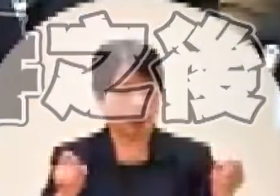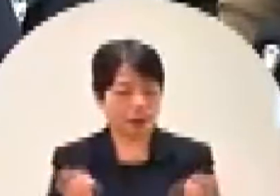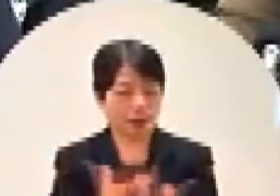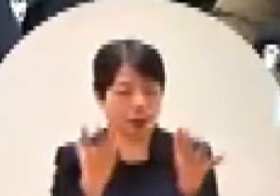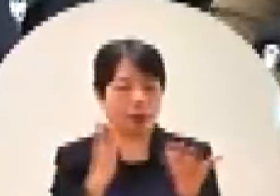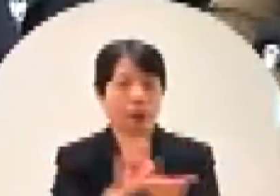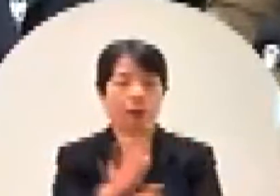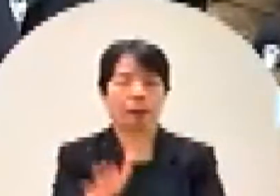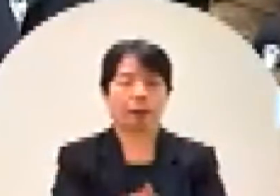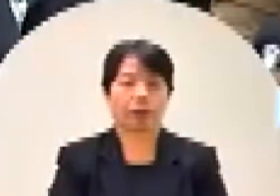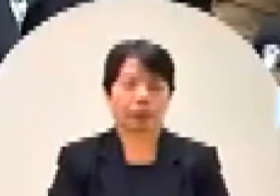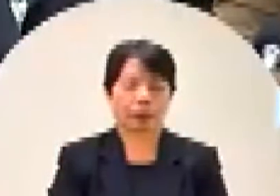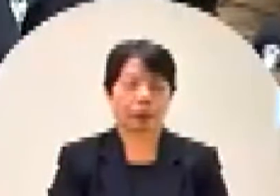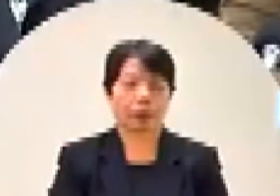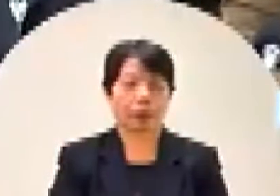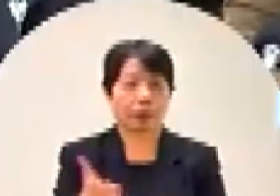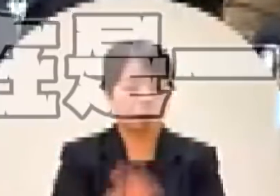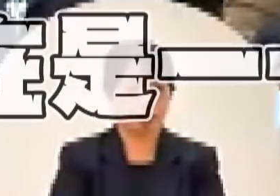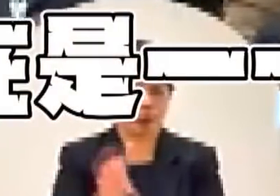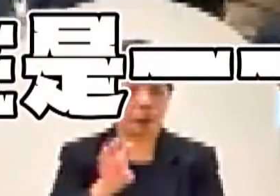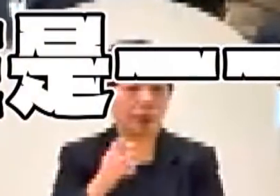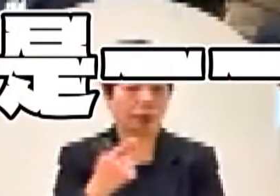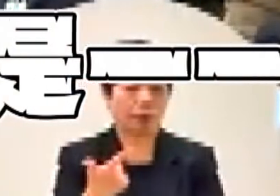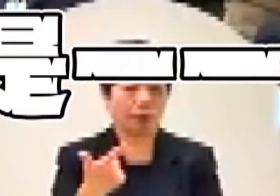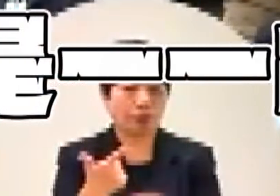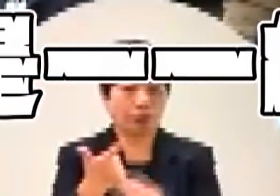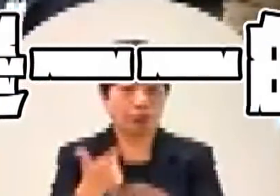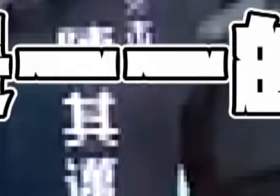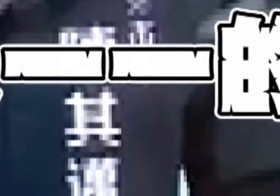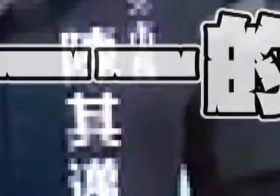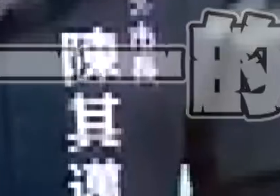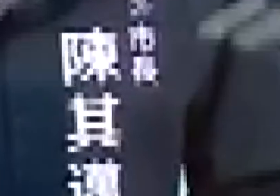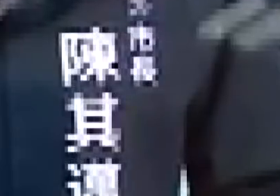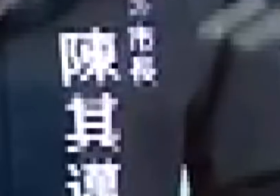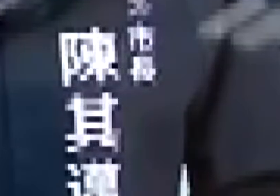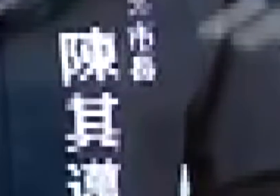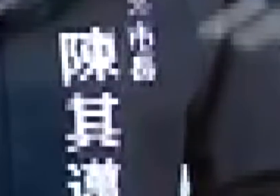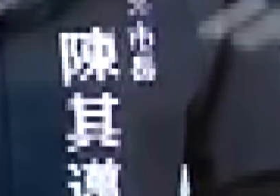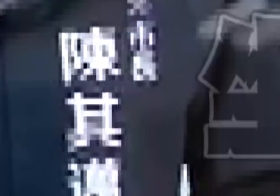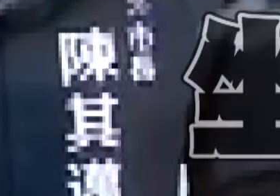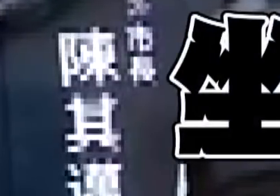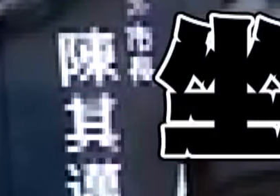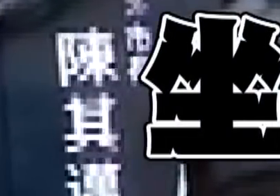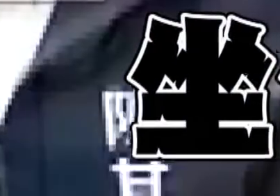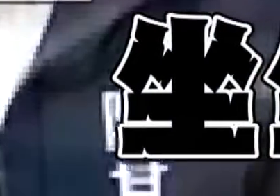有46个受难的家属，我现在是一一的到他家里面